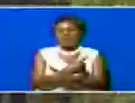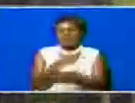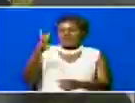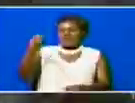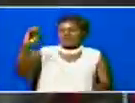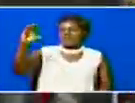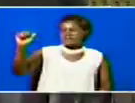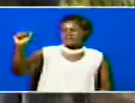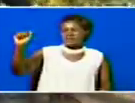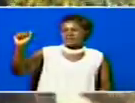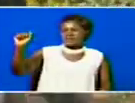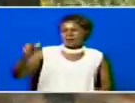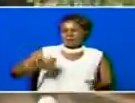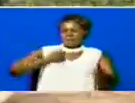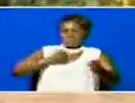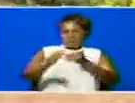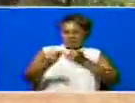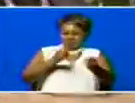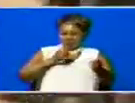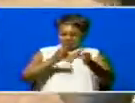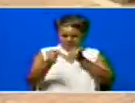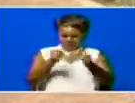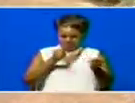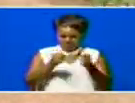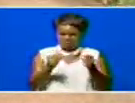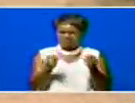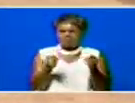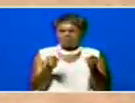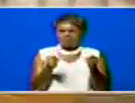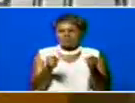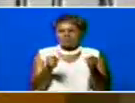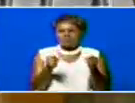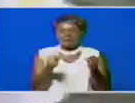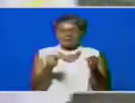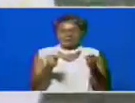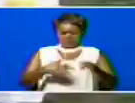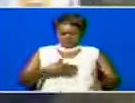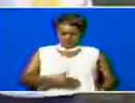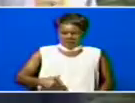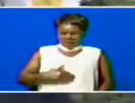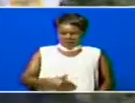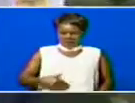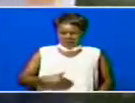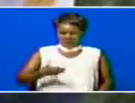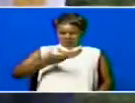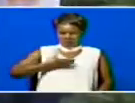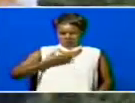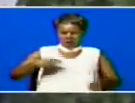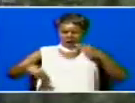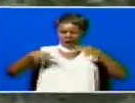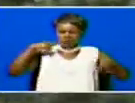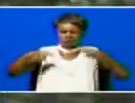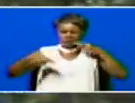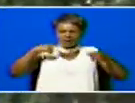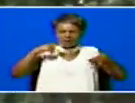Wawakilishi wa wadi wakarushiana makonde. Toka nje. Na huko Malindi upo mzozo wa umiliki wa hoteli ya